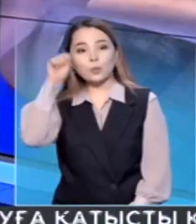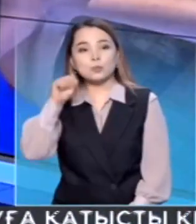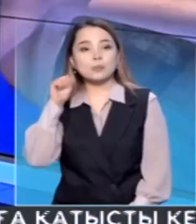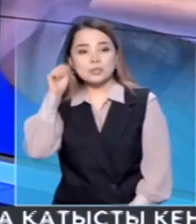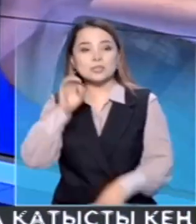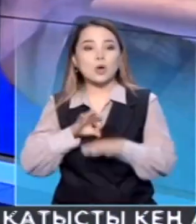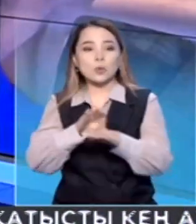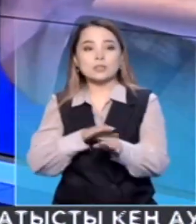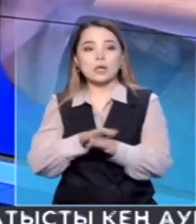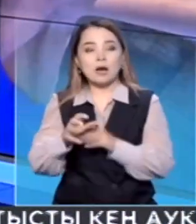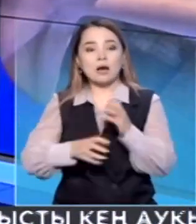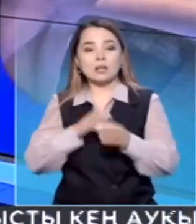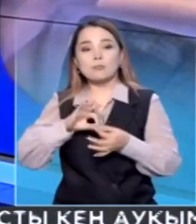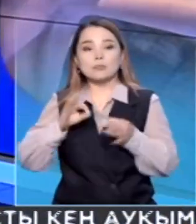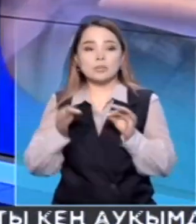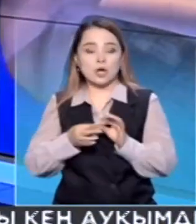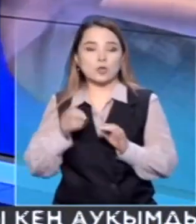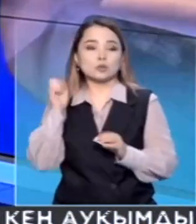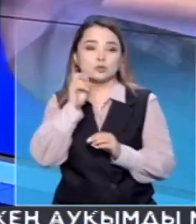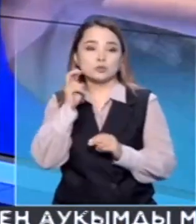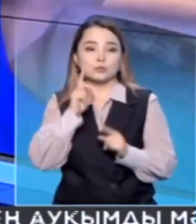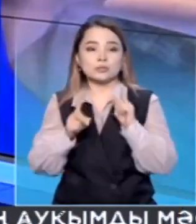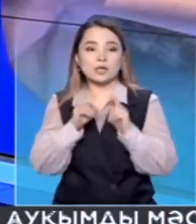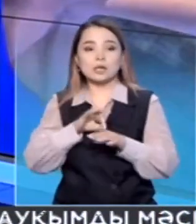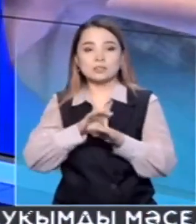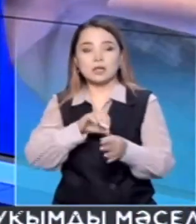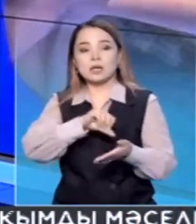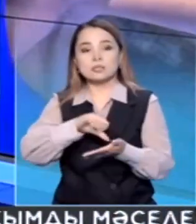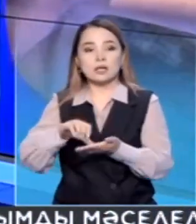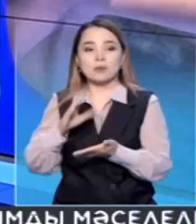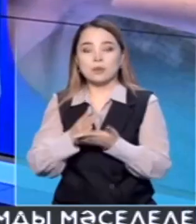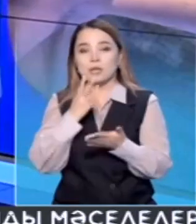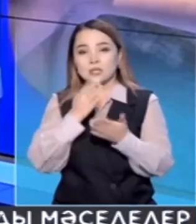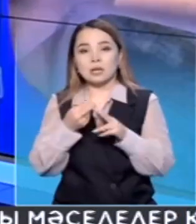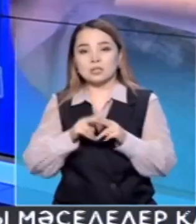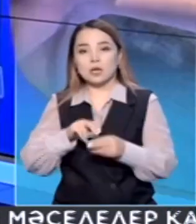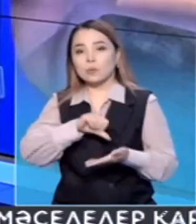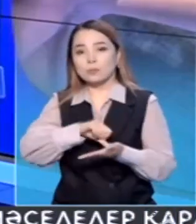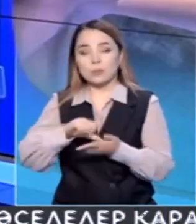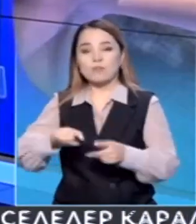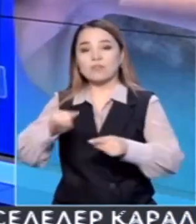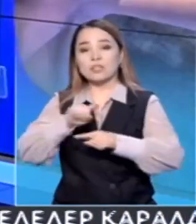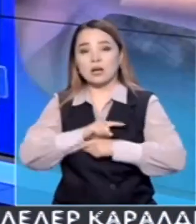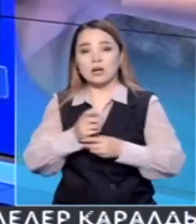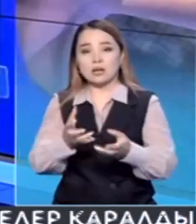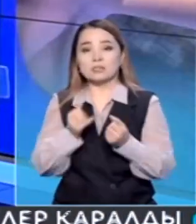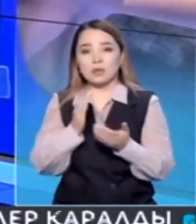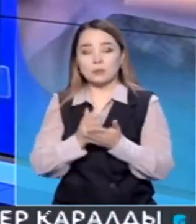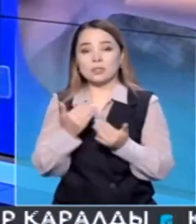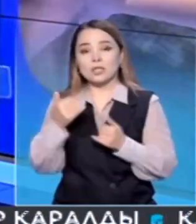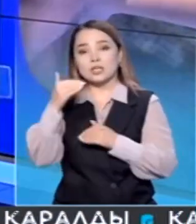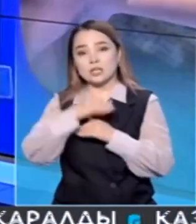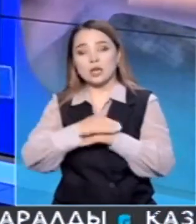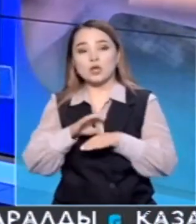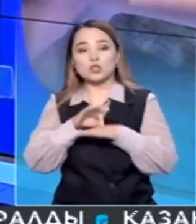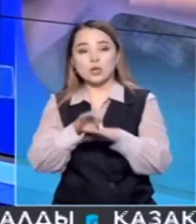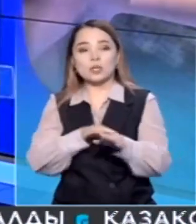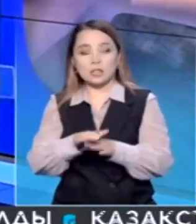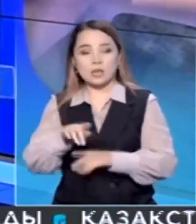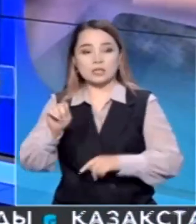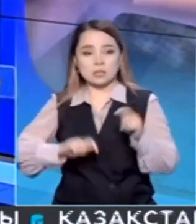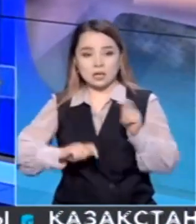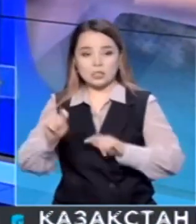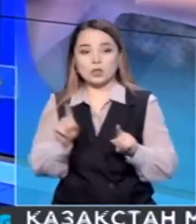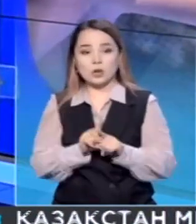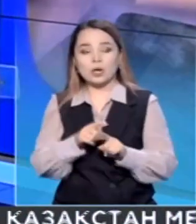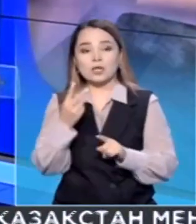Өзбекстанда өтіп жатқан әлем чемпионатында күндізгі сессияда рингке шыққан 3 боксшымыз да финалға жолдама алды. Қазір кешкі сессия жекпе-жектері өтіп жатыр.